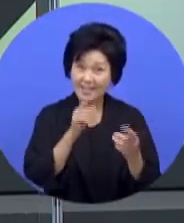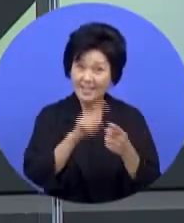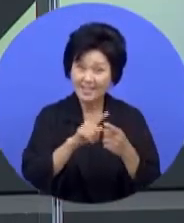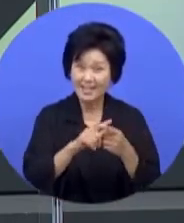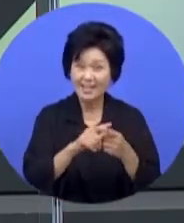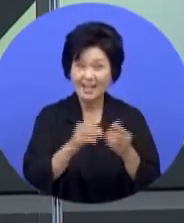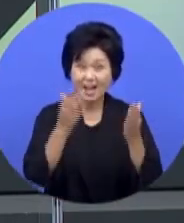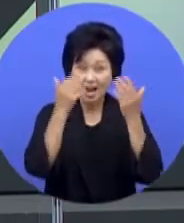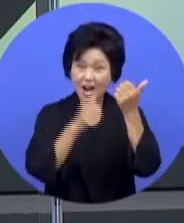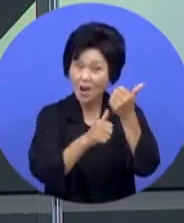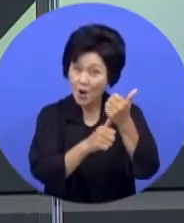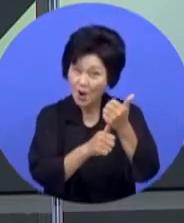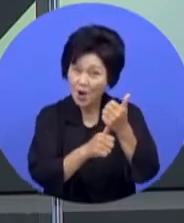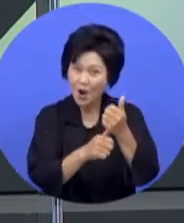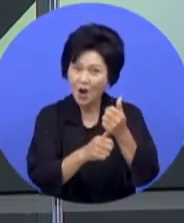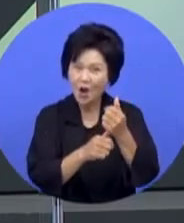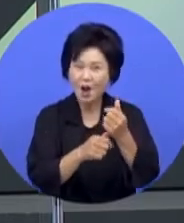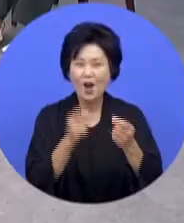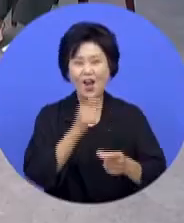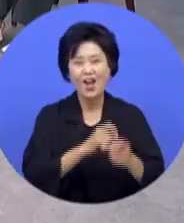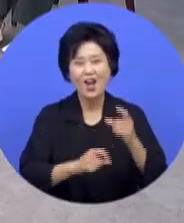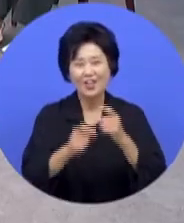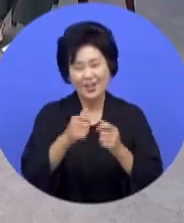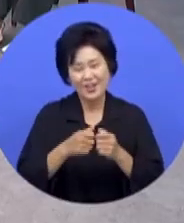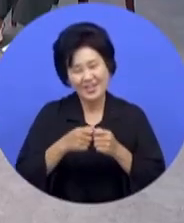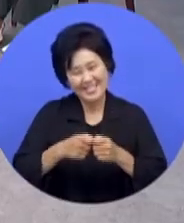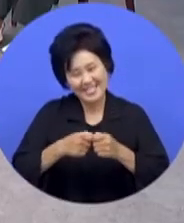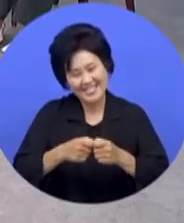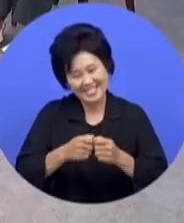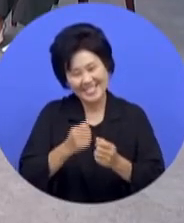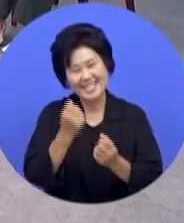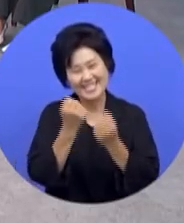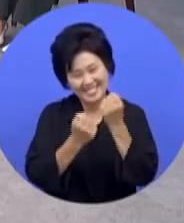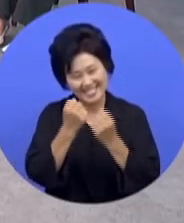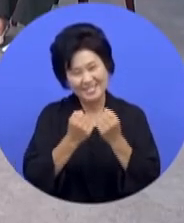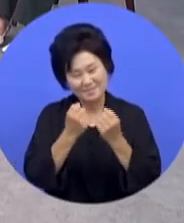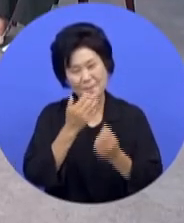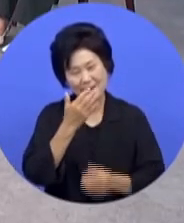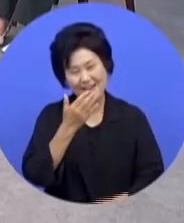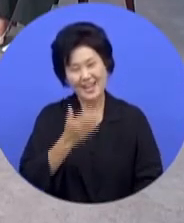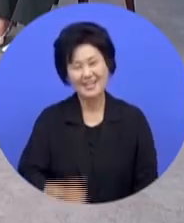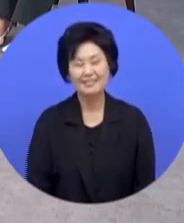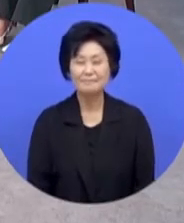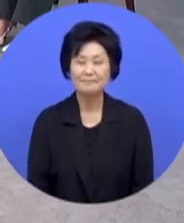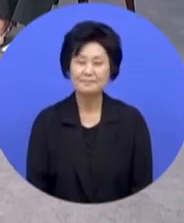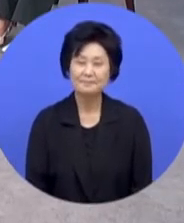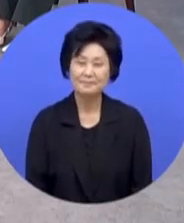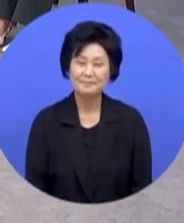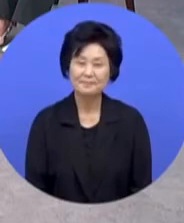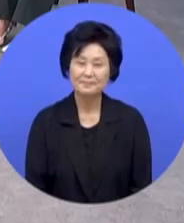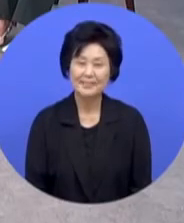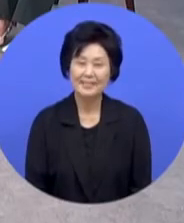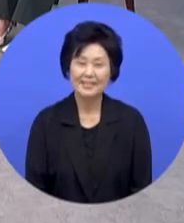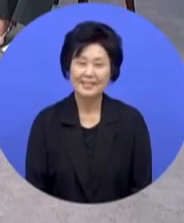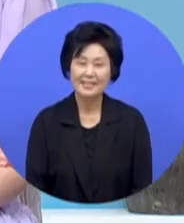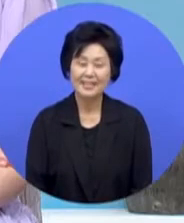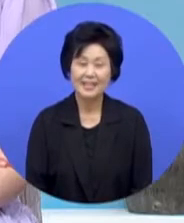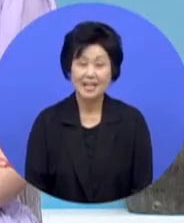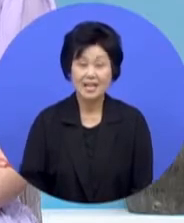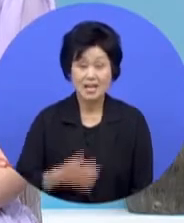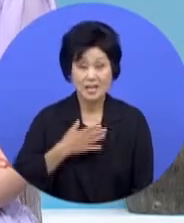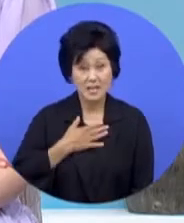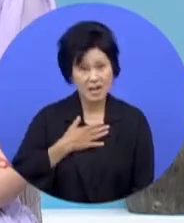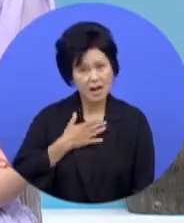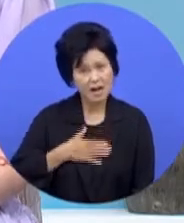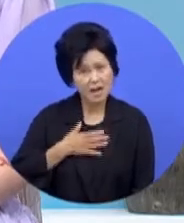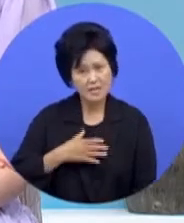충분하게 설명할 수 있을 것 같습니다. 아, 교감 선생님이세요? 네. 네. 그럼 SOT 교재가 어떤 건지 이게 제가 알기로는